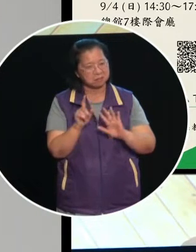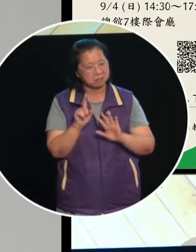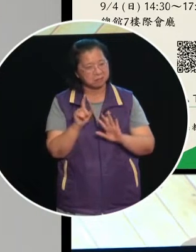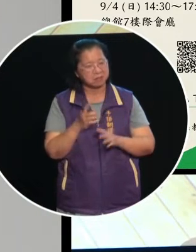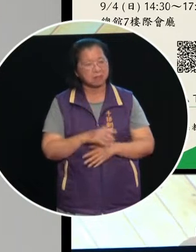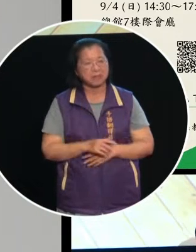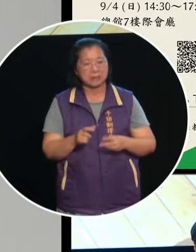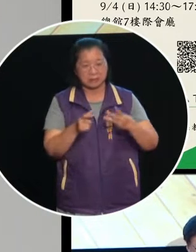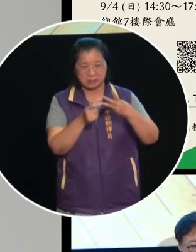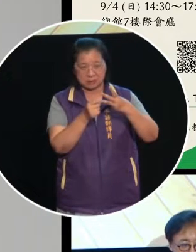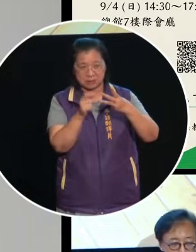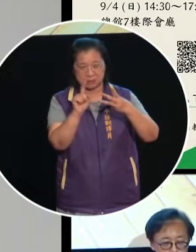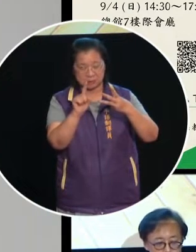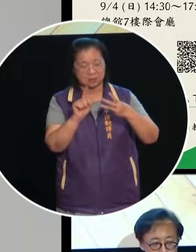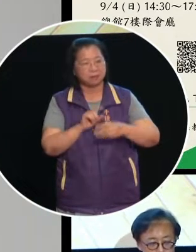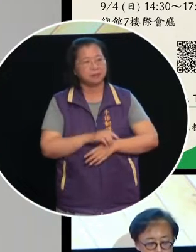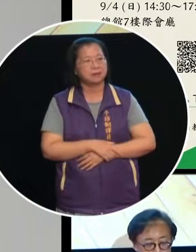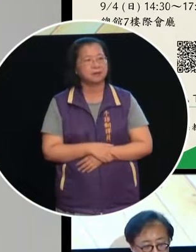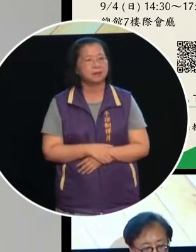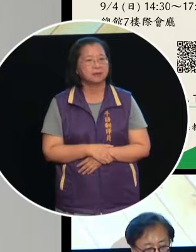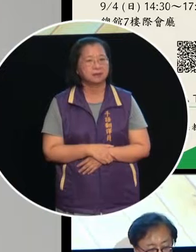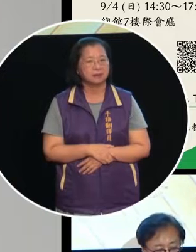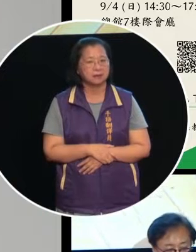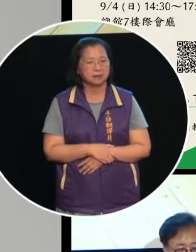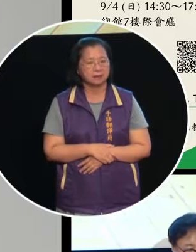那第三，